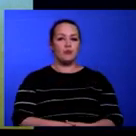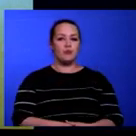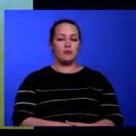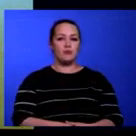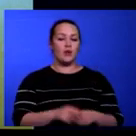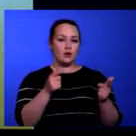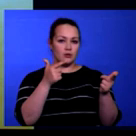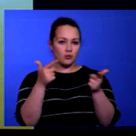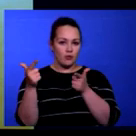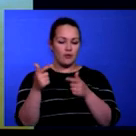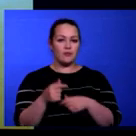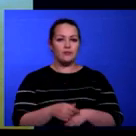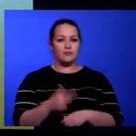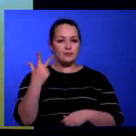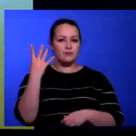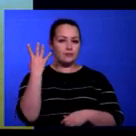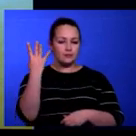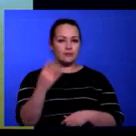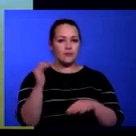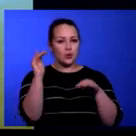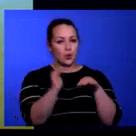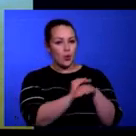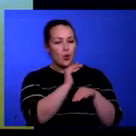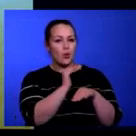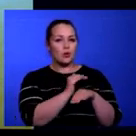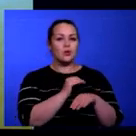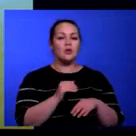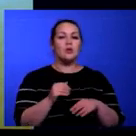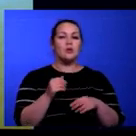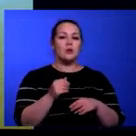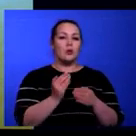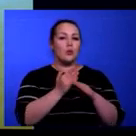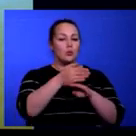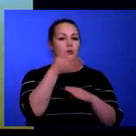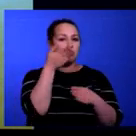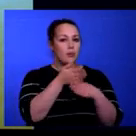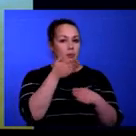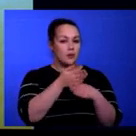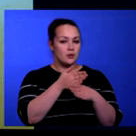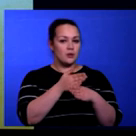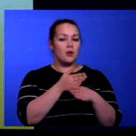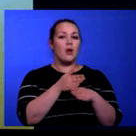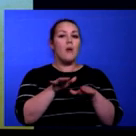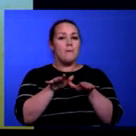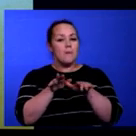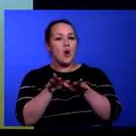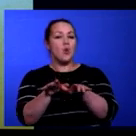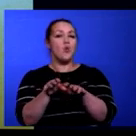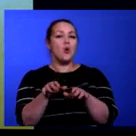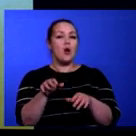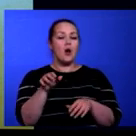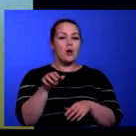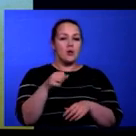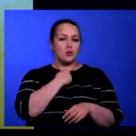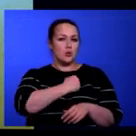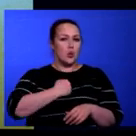готовы 34 дорогие гости помогите паука злодея зарубите